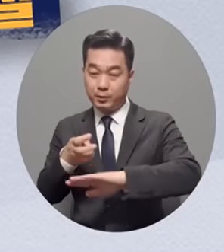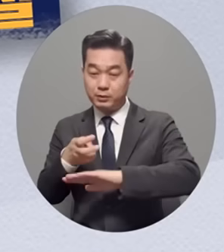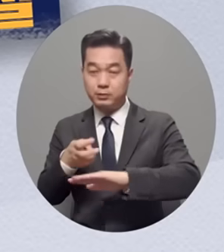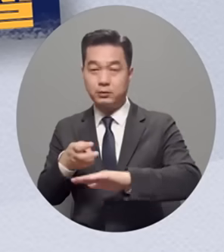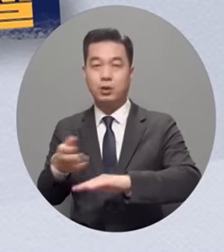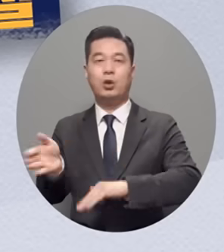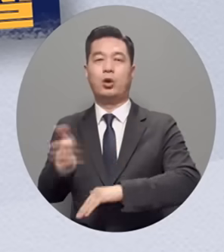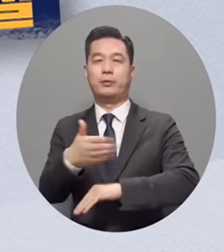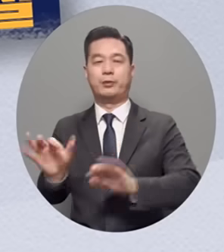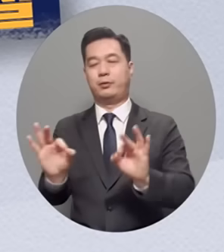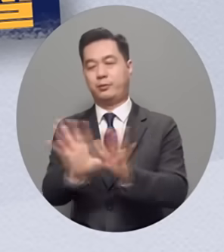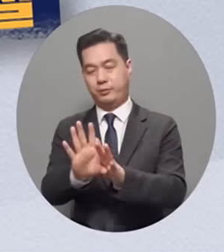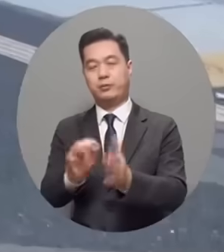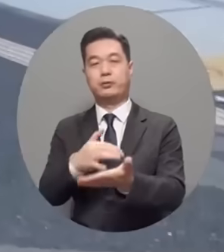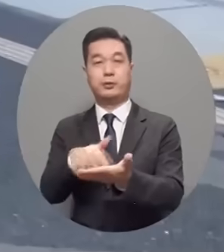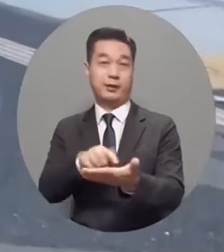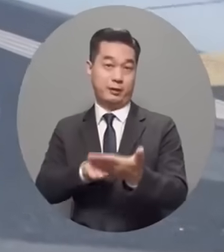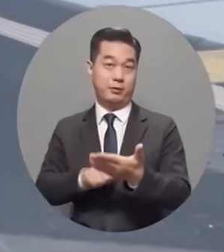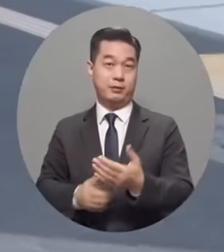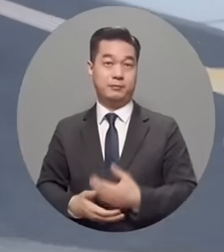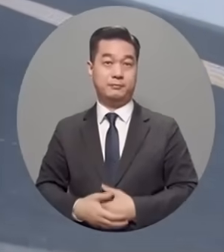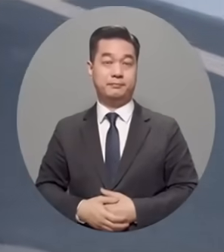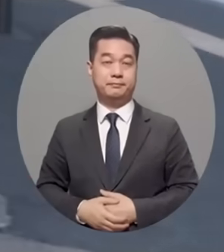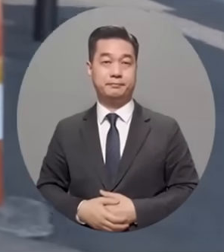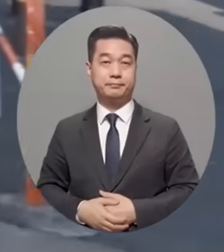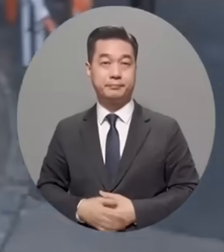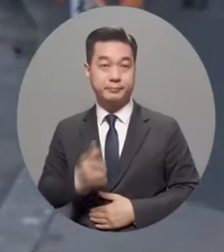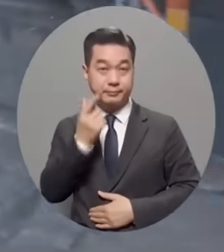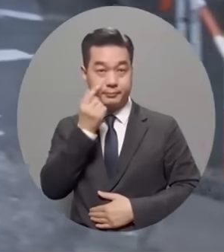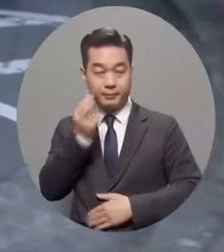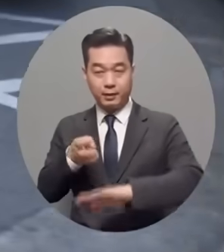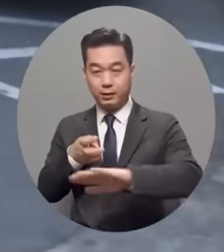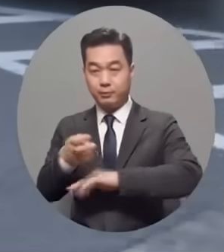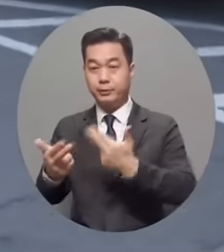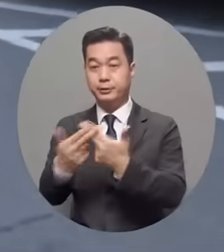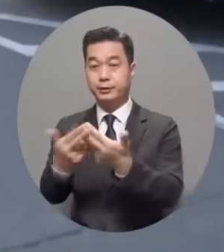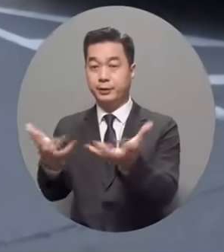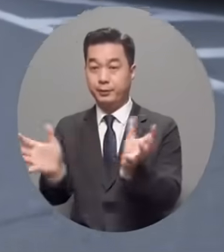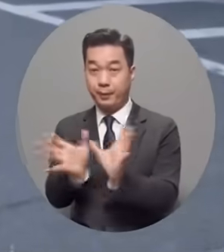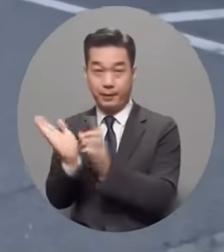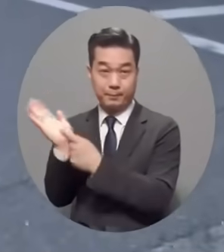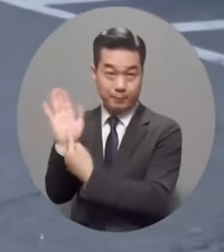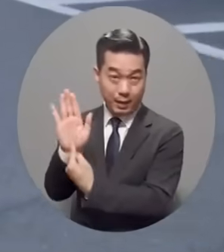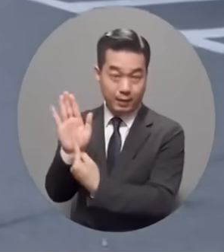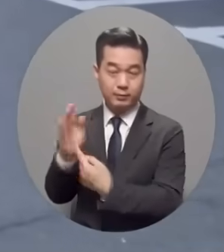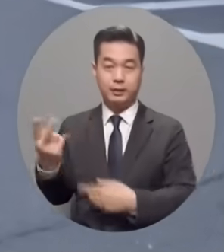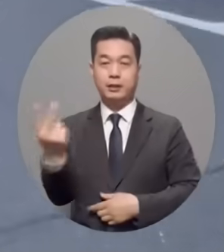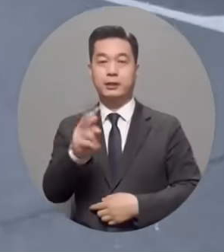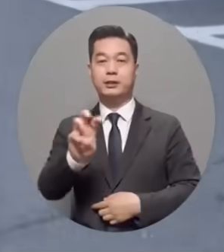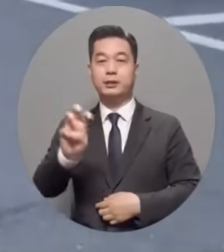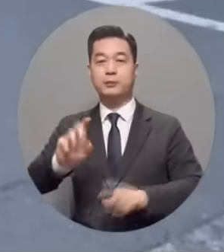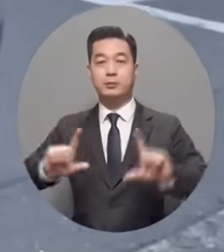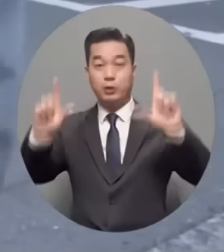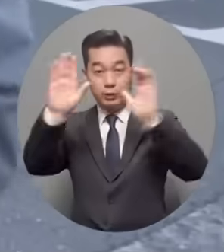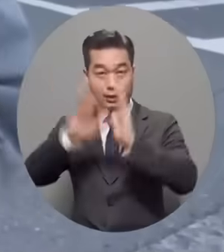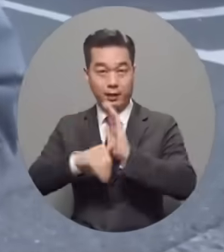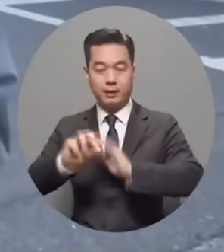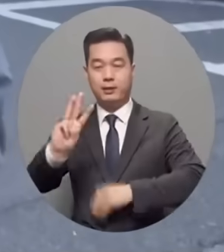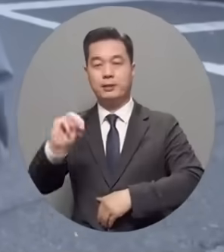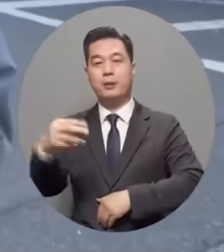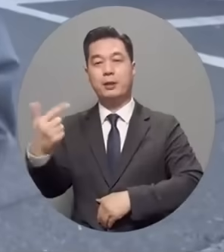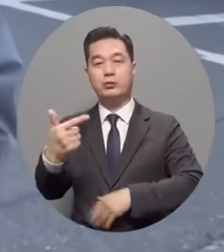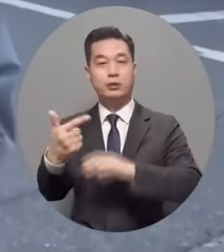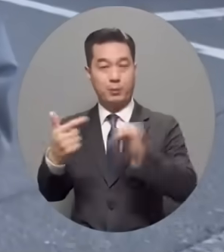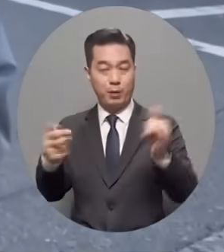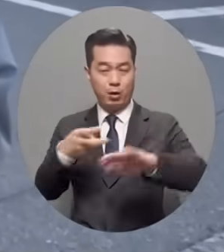사라졌다는 통계가 나왔습니다. 일본 버스협회는 이대로라면 오는 2030년엔 약 3만 6천 명의 버스